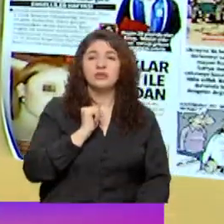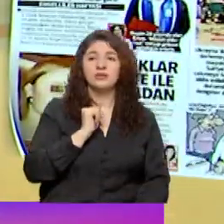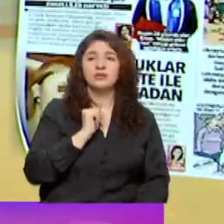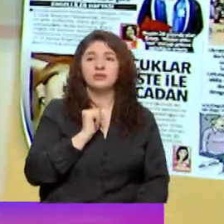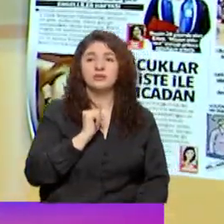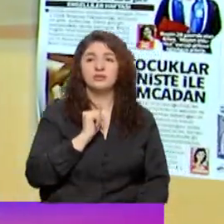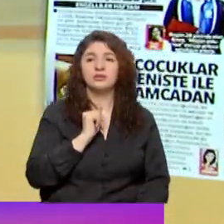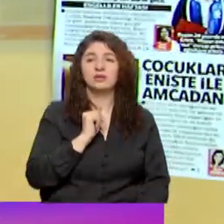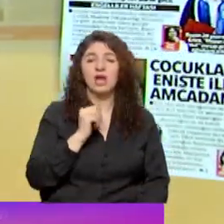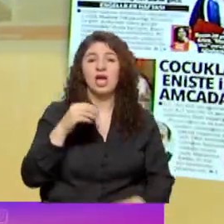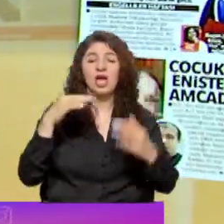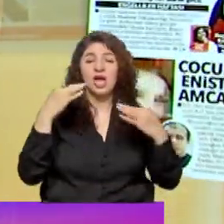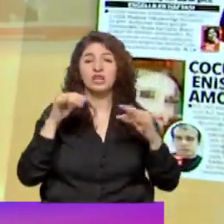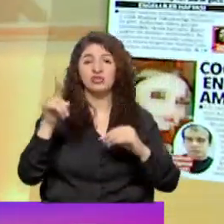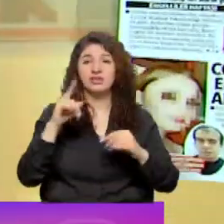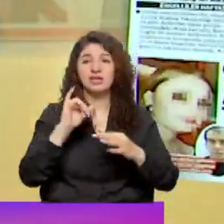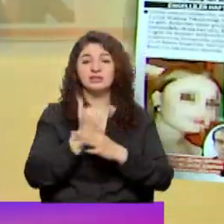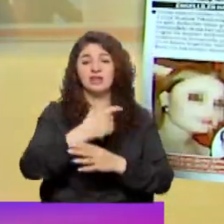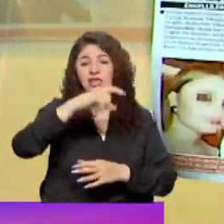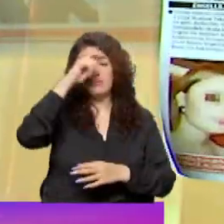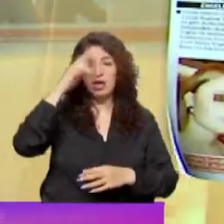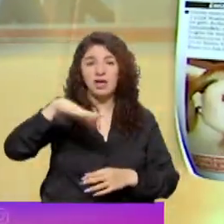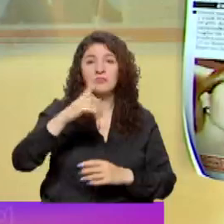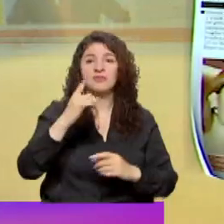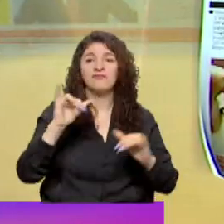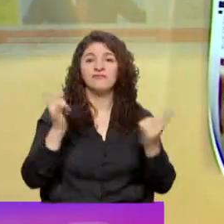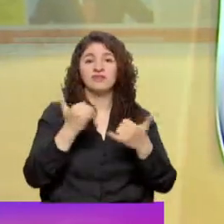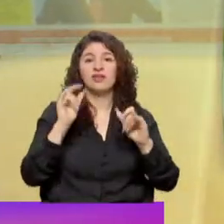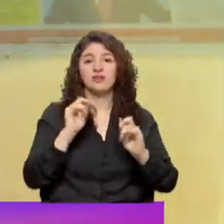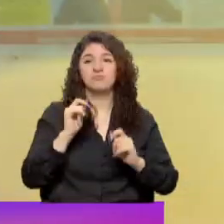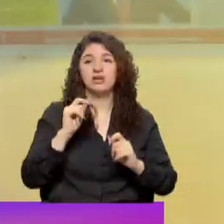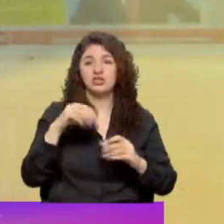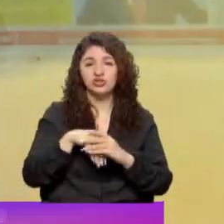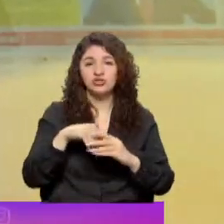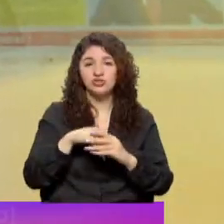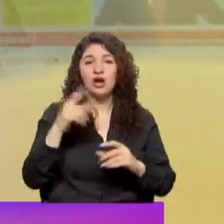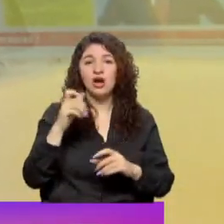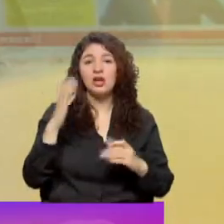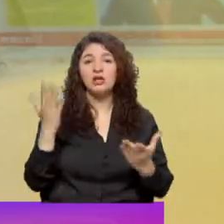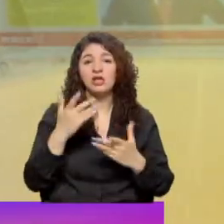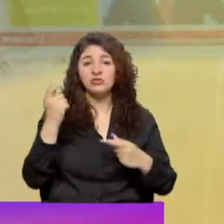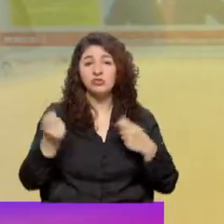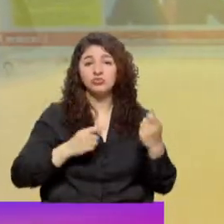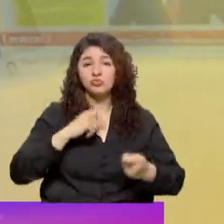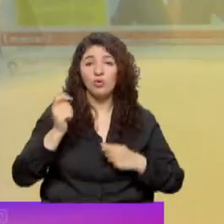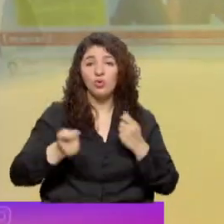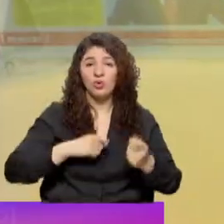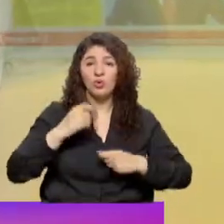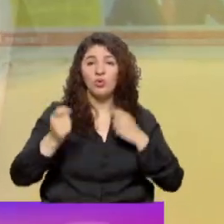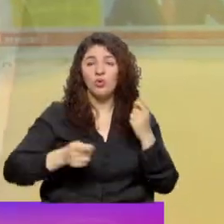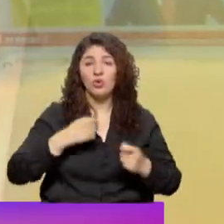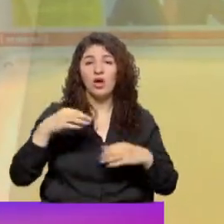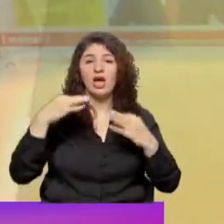ve Eskişehir'de sanat emekçileri bir Festival düzenlemek için aylardan beri çalışıyorlar